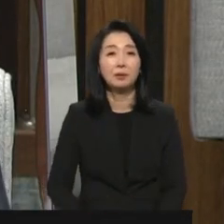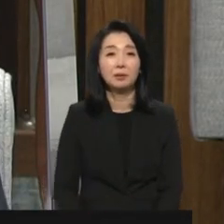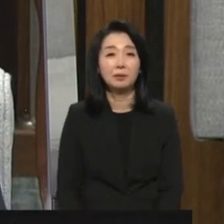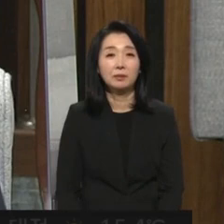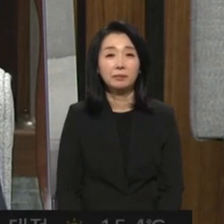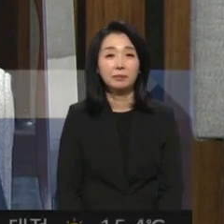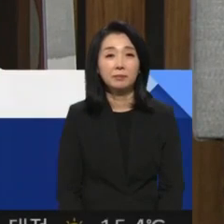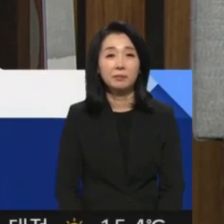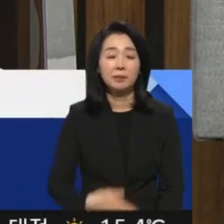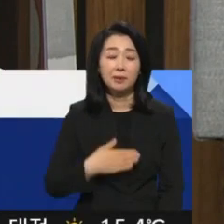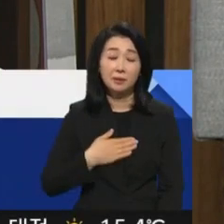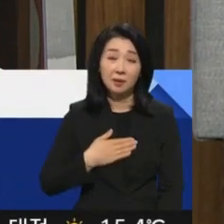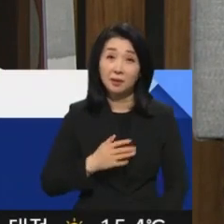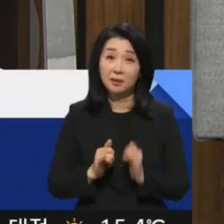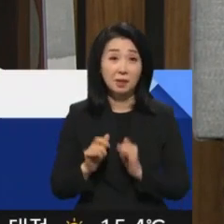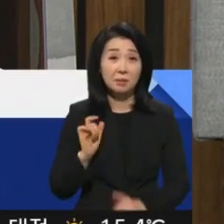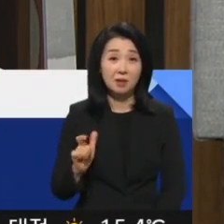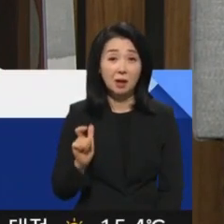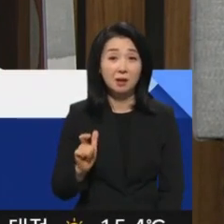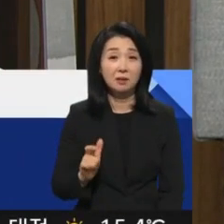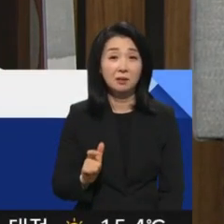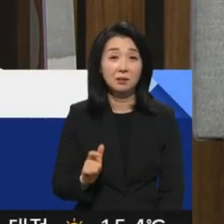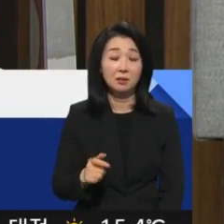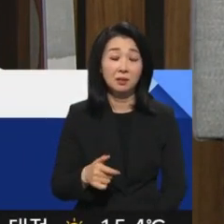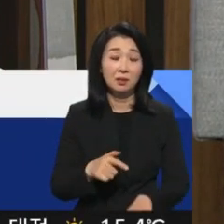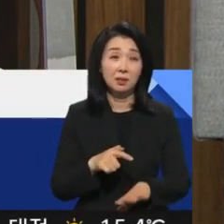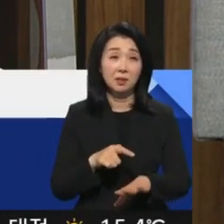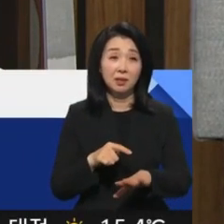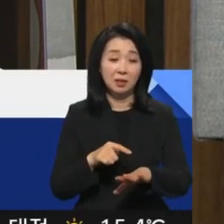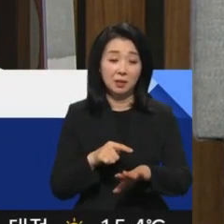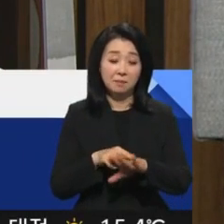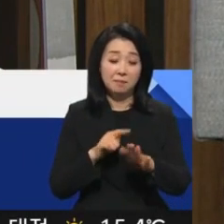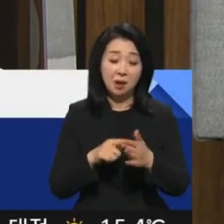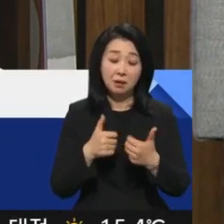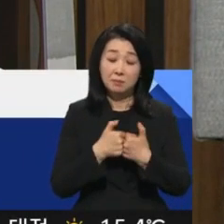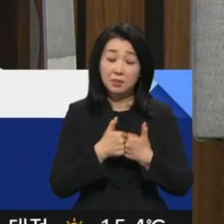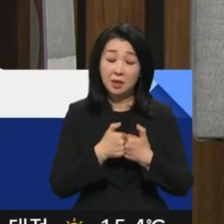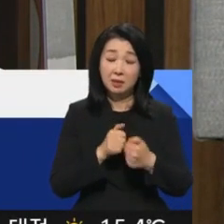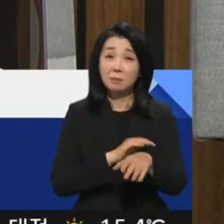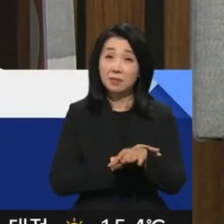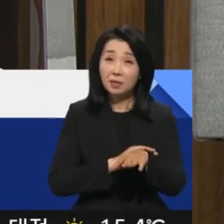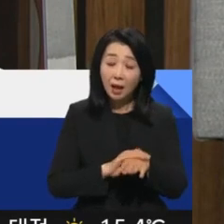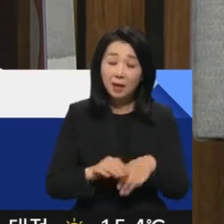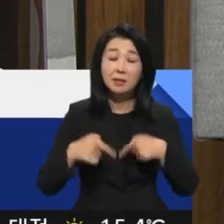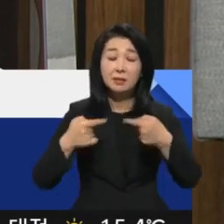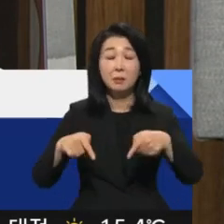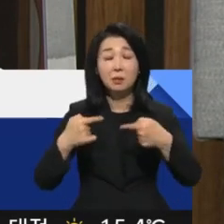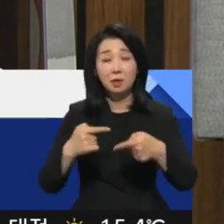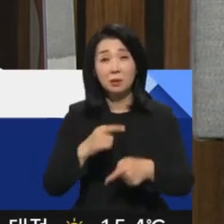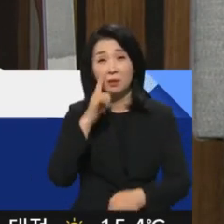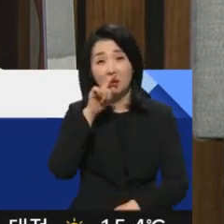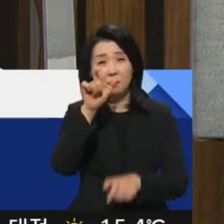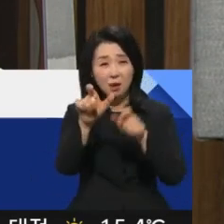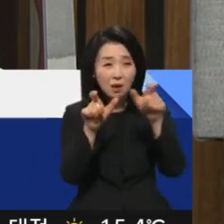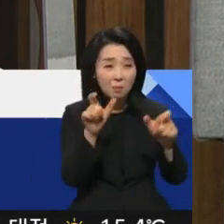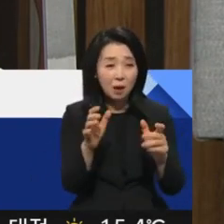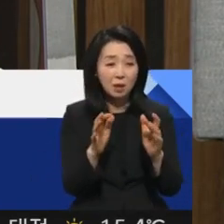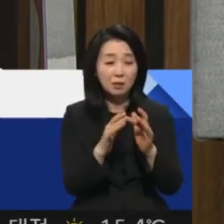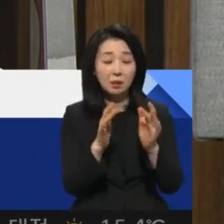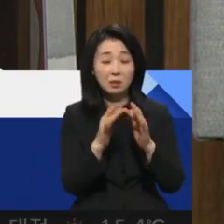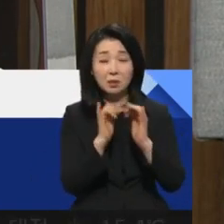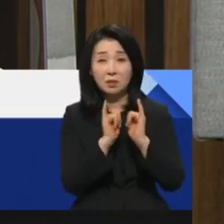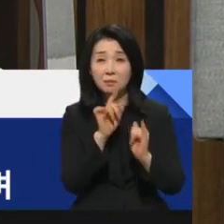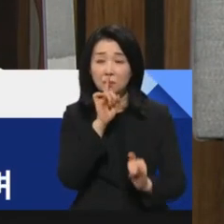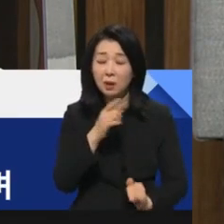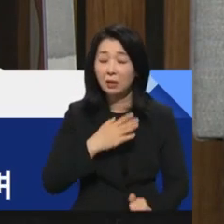저는 강한 사람입니다 심리상담도 자발적으로 잘 받고 있습니다 그렇기 때문에 악성 댓글이나 온라인에서 사람들이